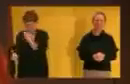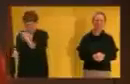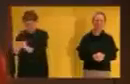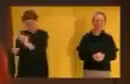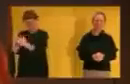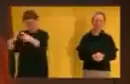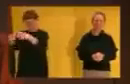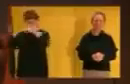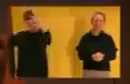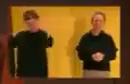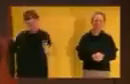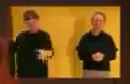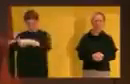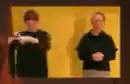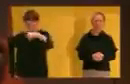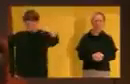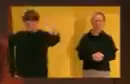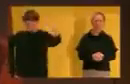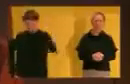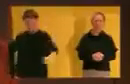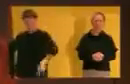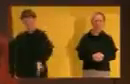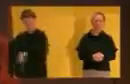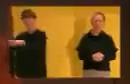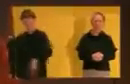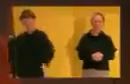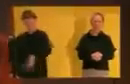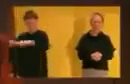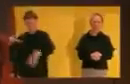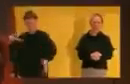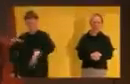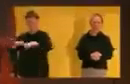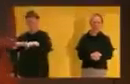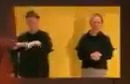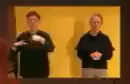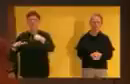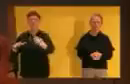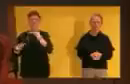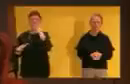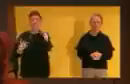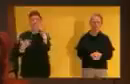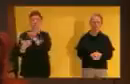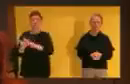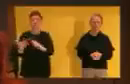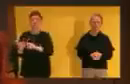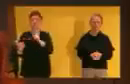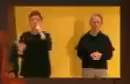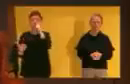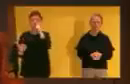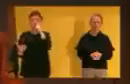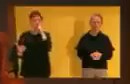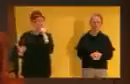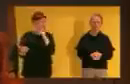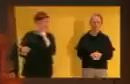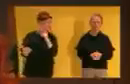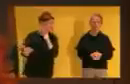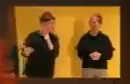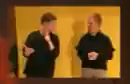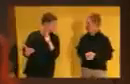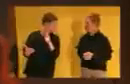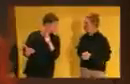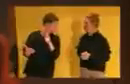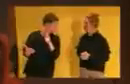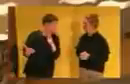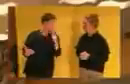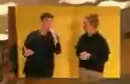mit der größten Containerburg vollgestopft? Und dort sollen laut Angaben nur alleinstehende Männer hinkommen? Ich